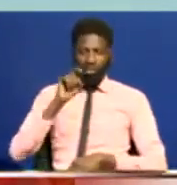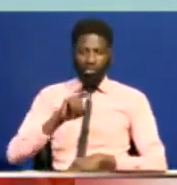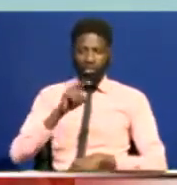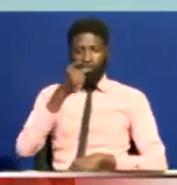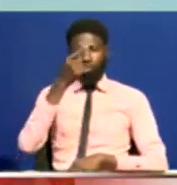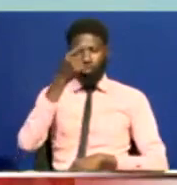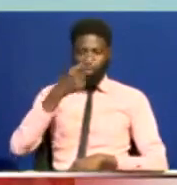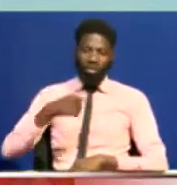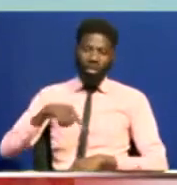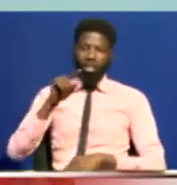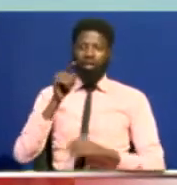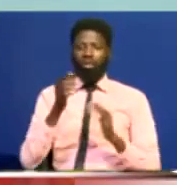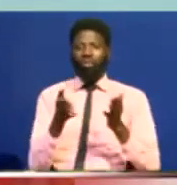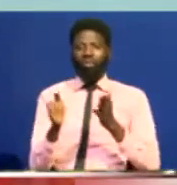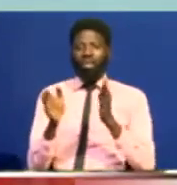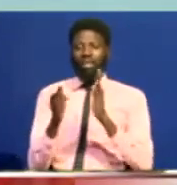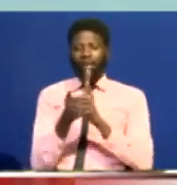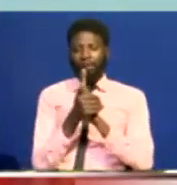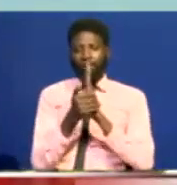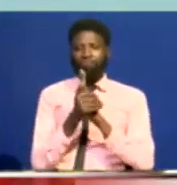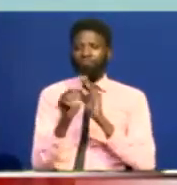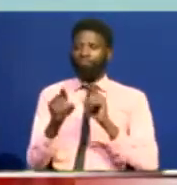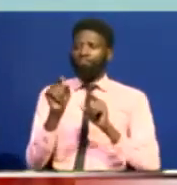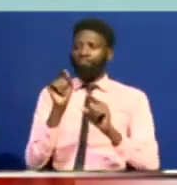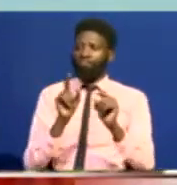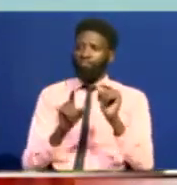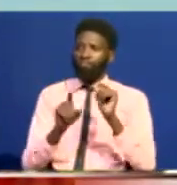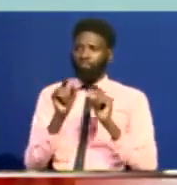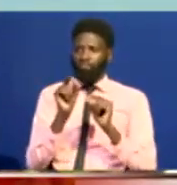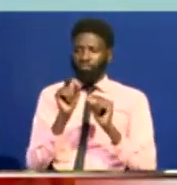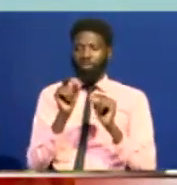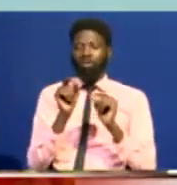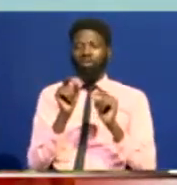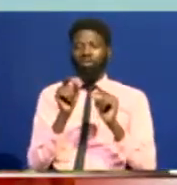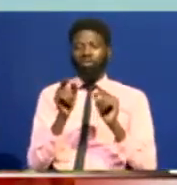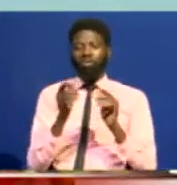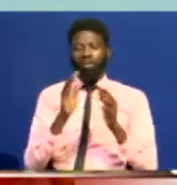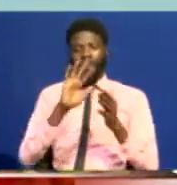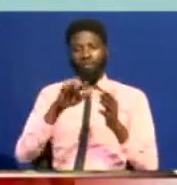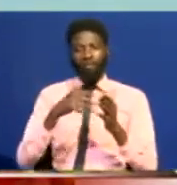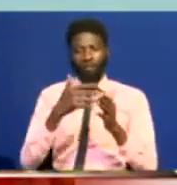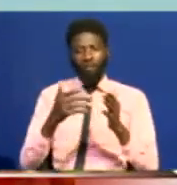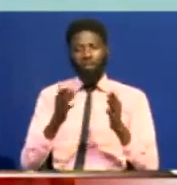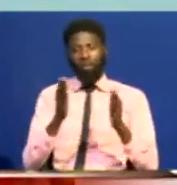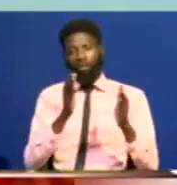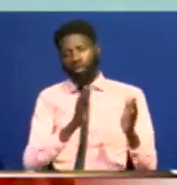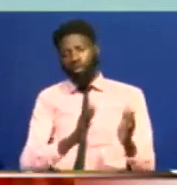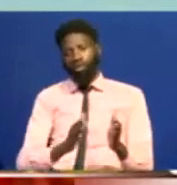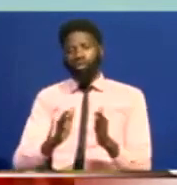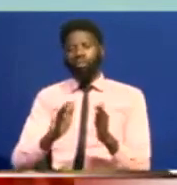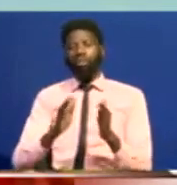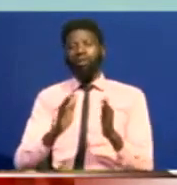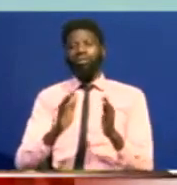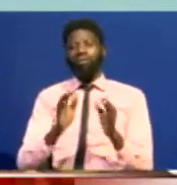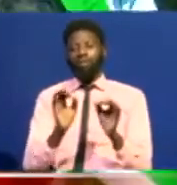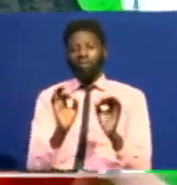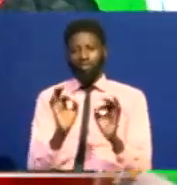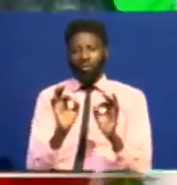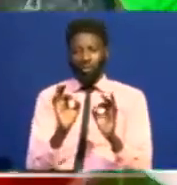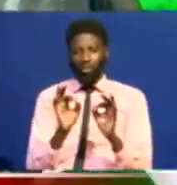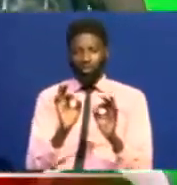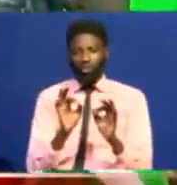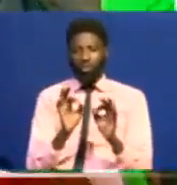those talent in an equivocal, deliberate, intentional and structured manner and deliver those talents to the right destination.